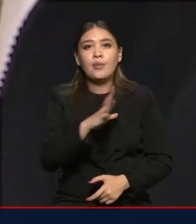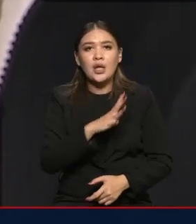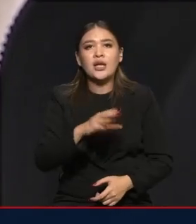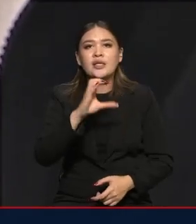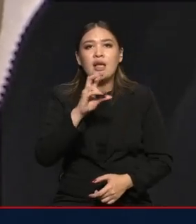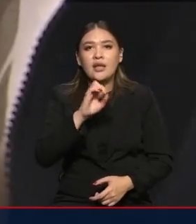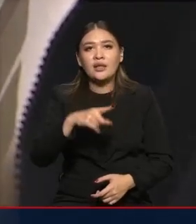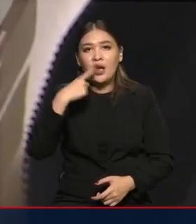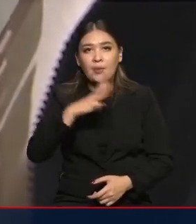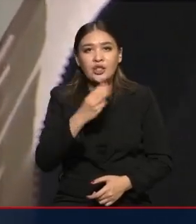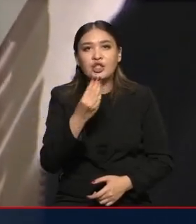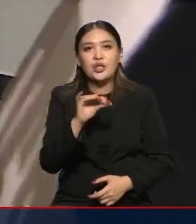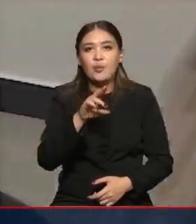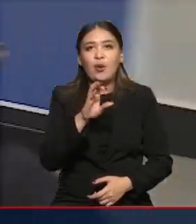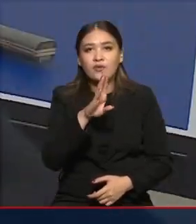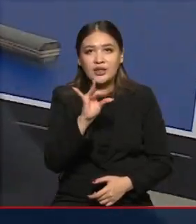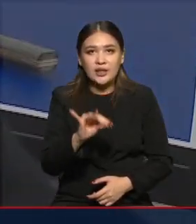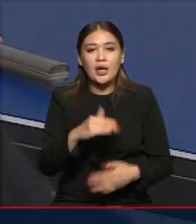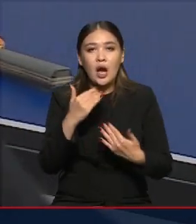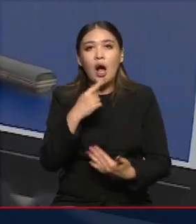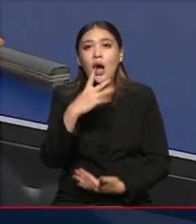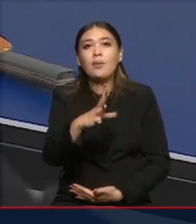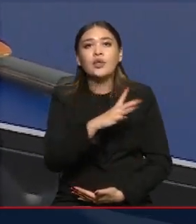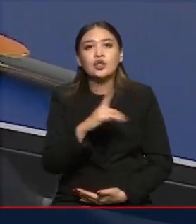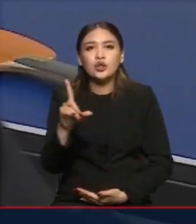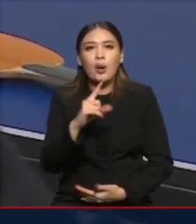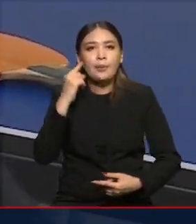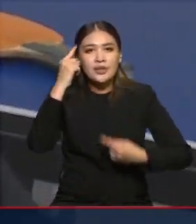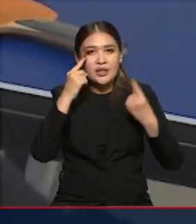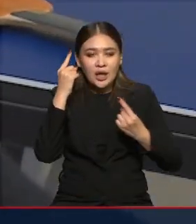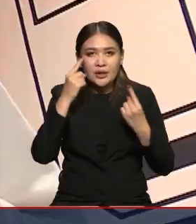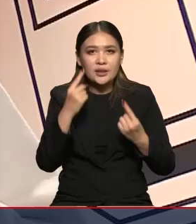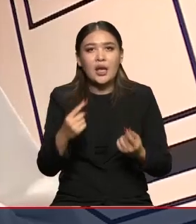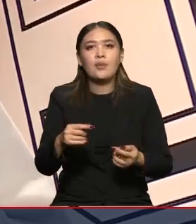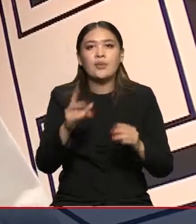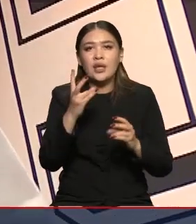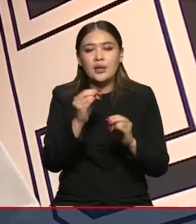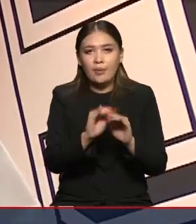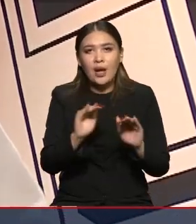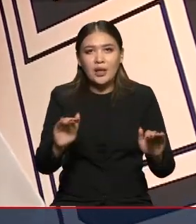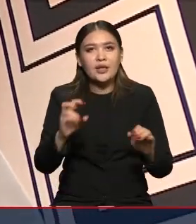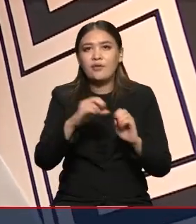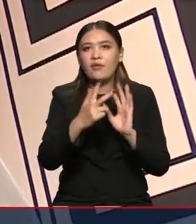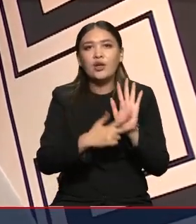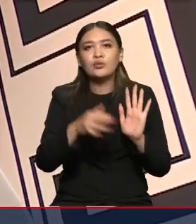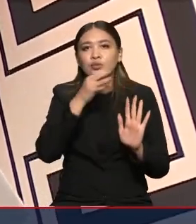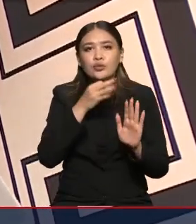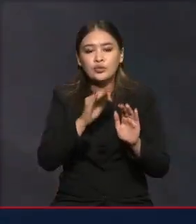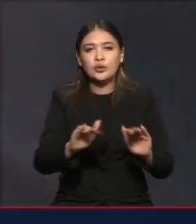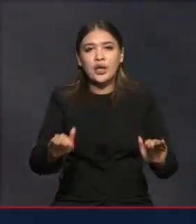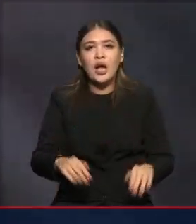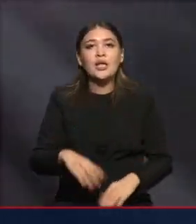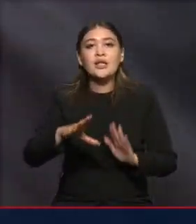потребовал сенатор Геннадий Шиповских. Он также озабочен психологическим состоянием несовершеннолетних. По